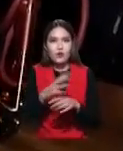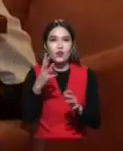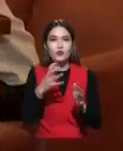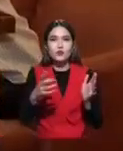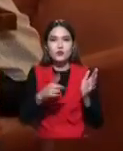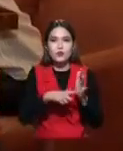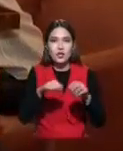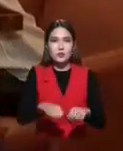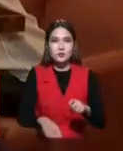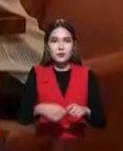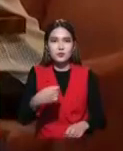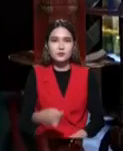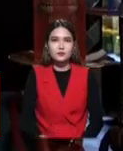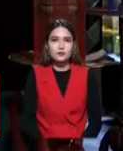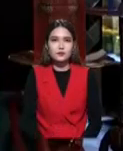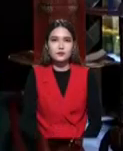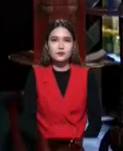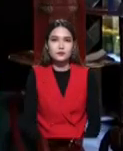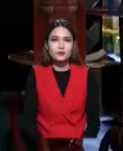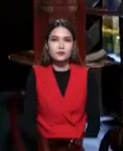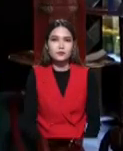907 правонарушений.